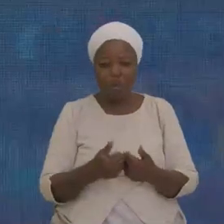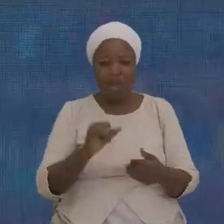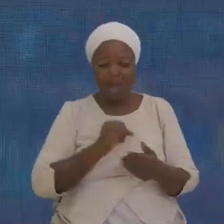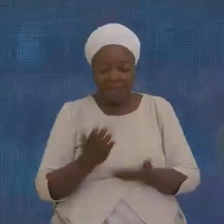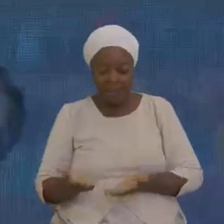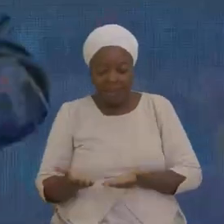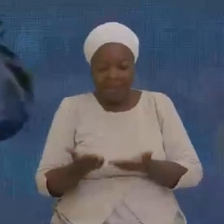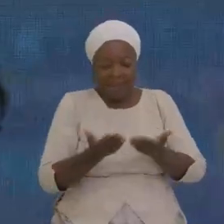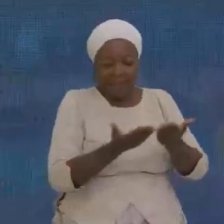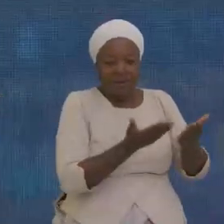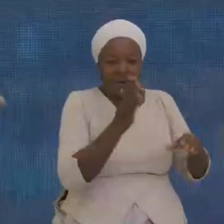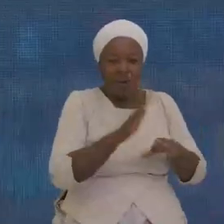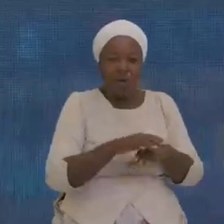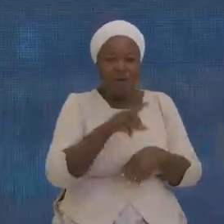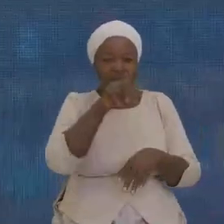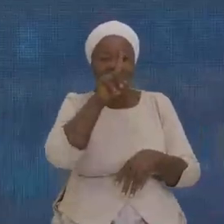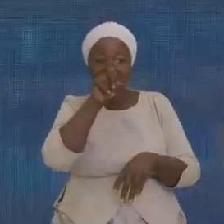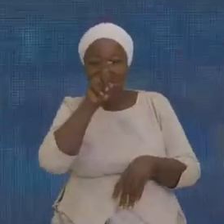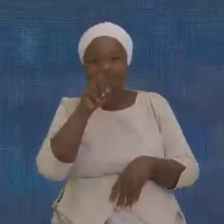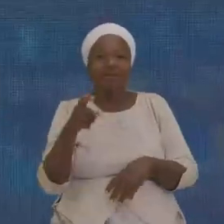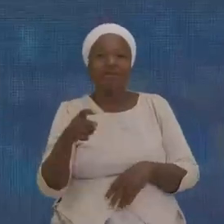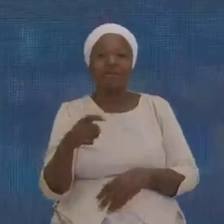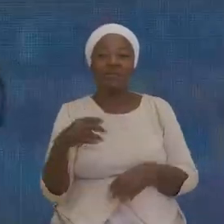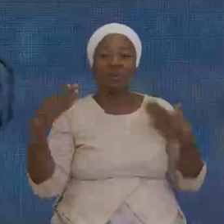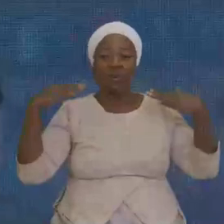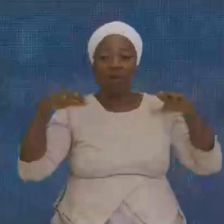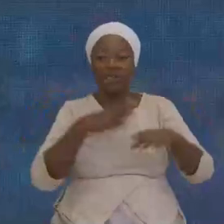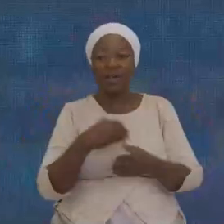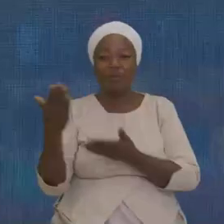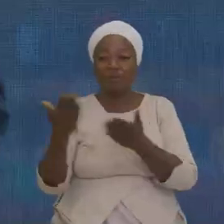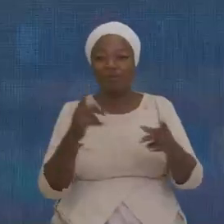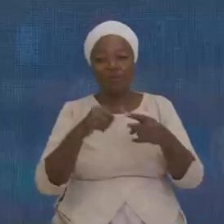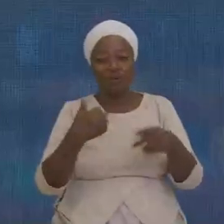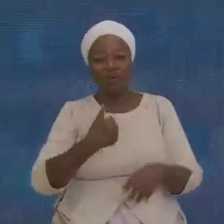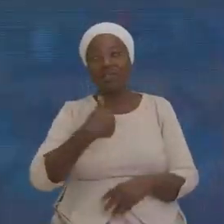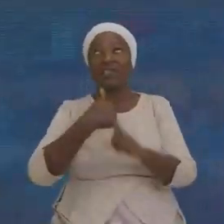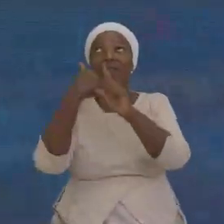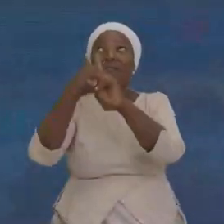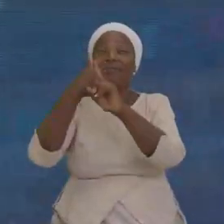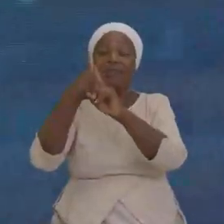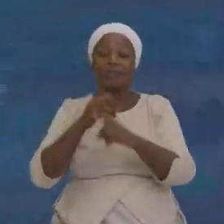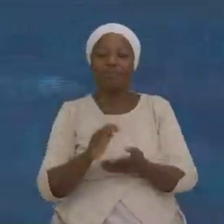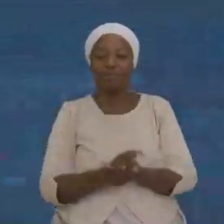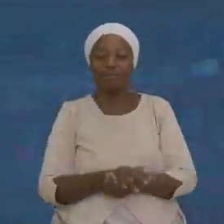Comment je vous ai porté sur les ailes d'aigle et amené vers moi?